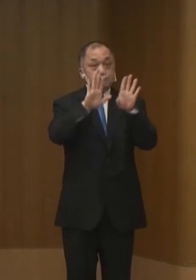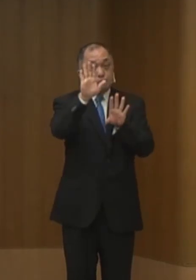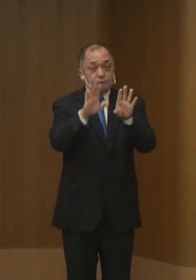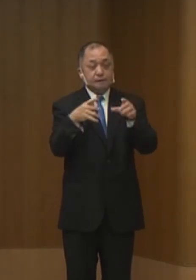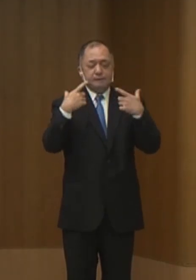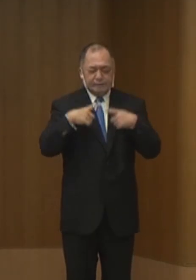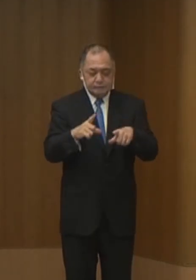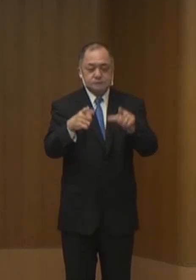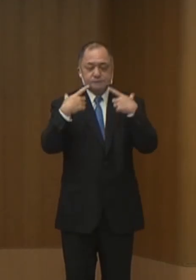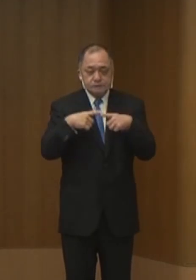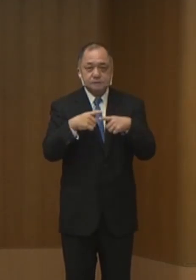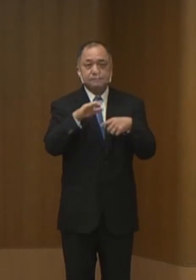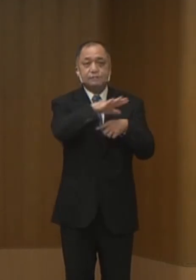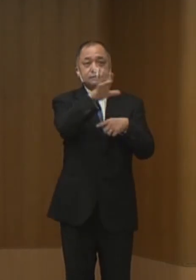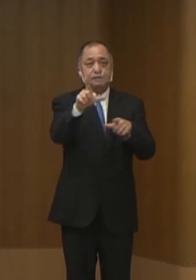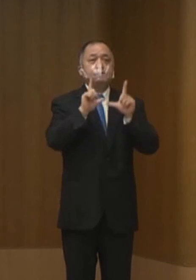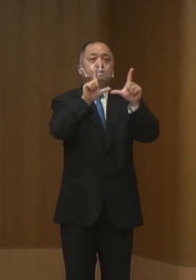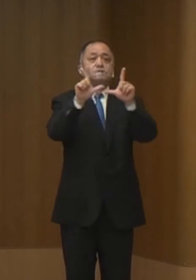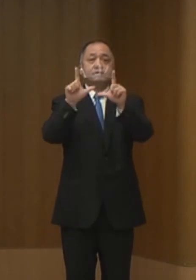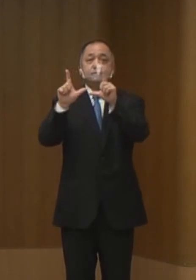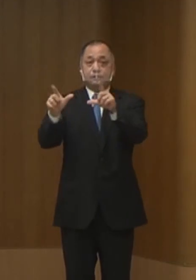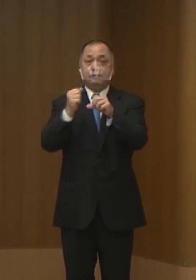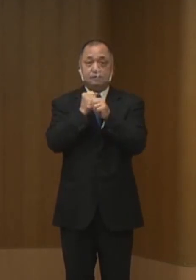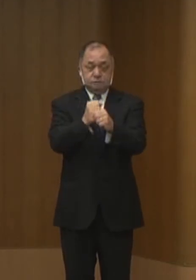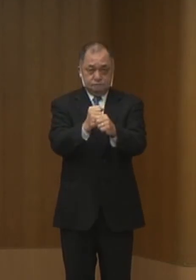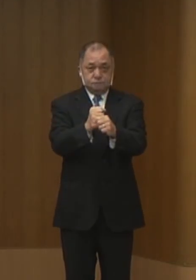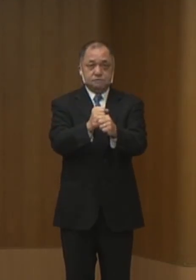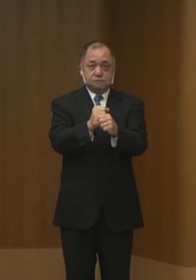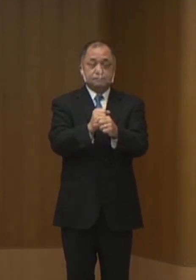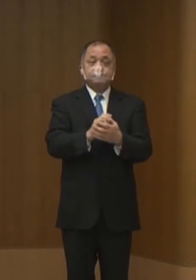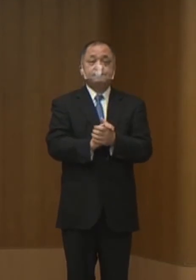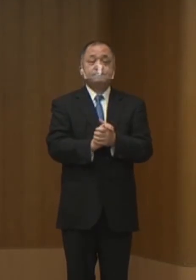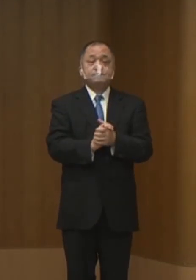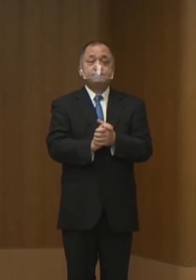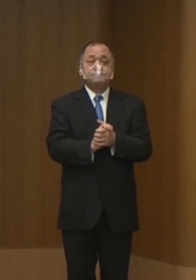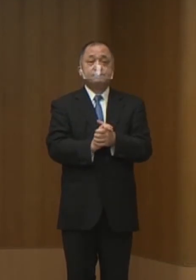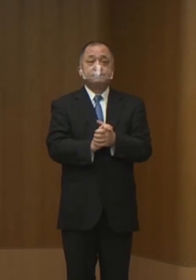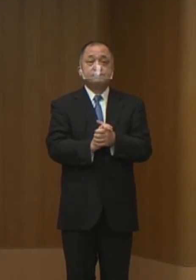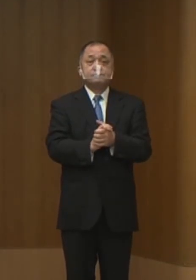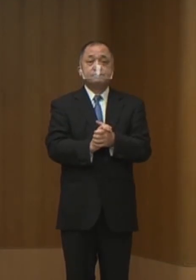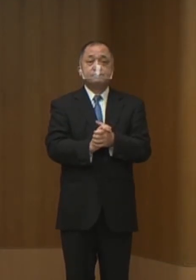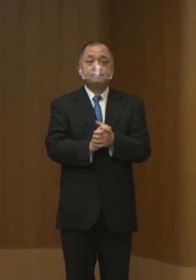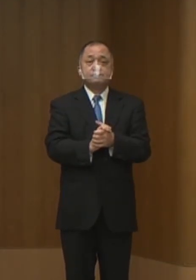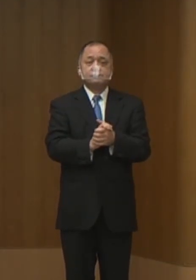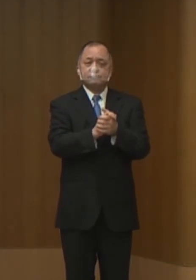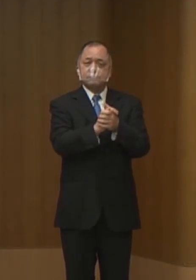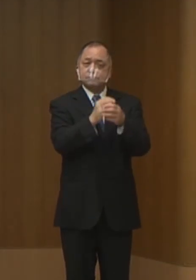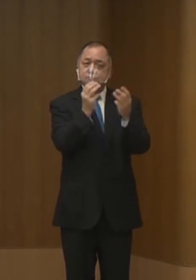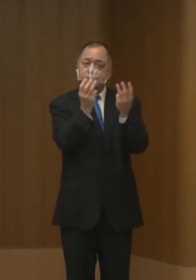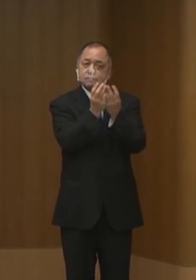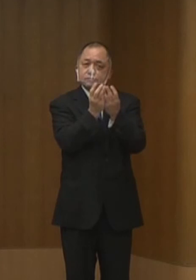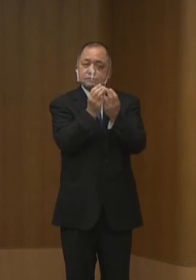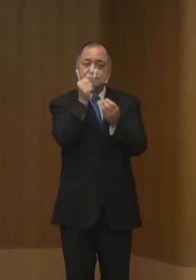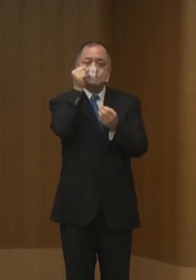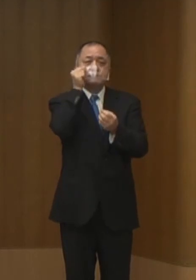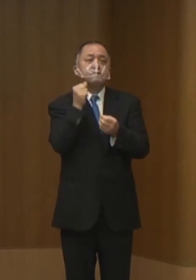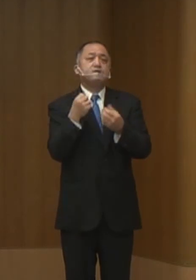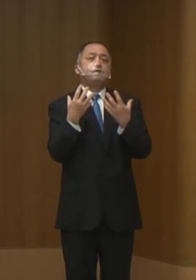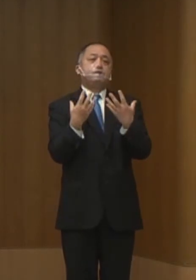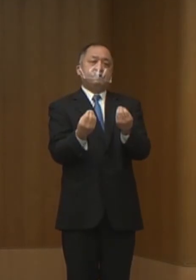日皆さんにお知らせをさせていただいているわけでありますが、どうしてもその数字に慣れてきてしまっ